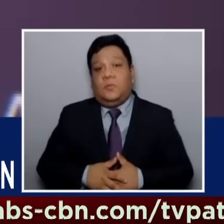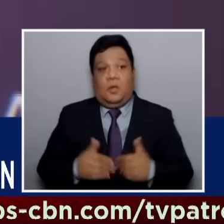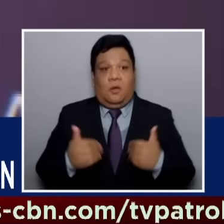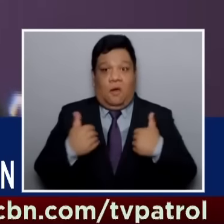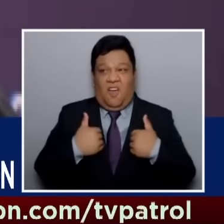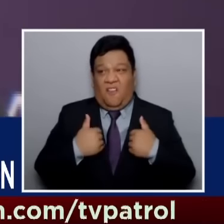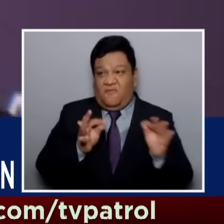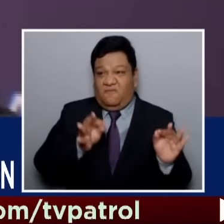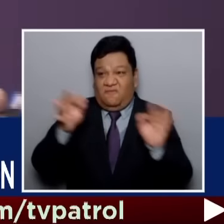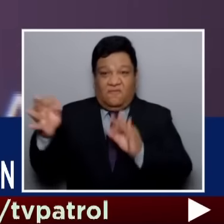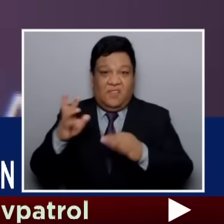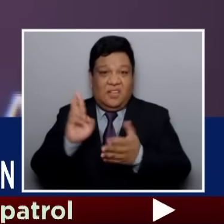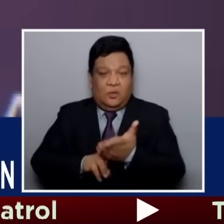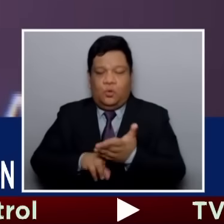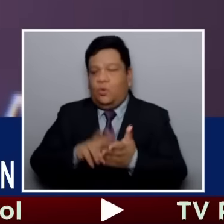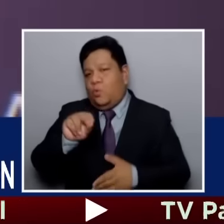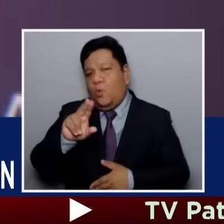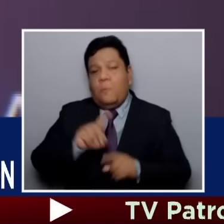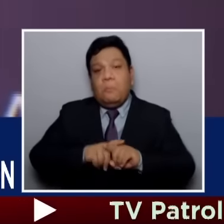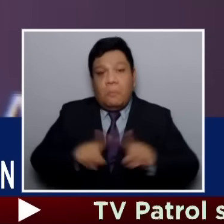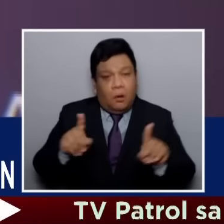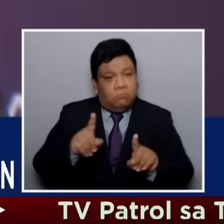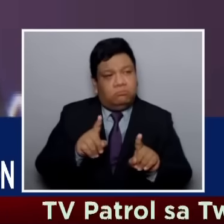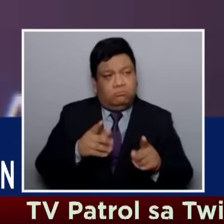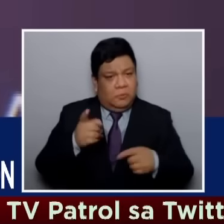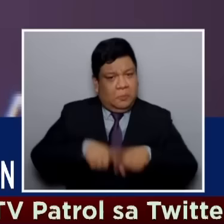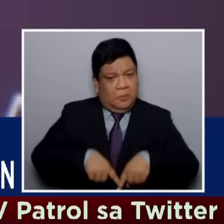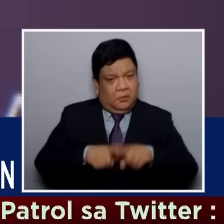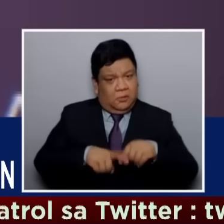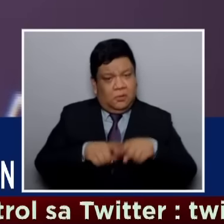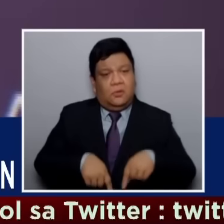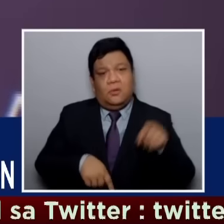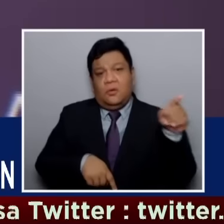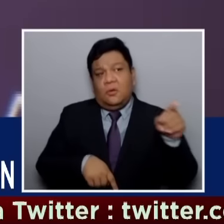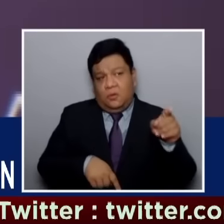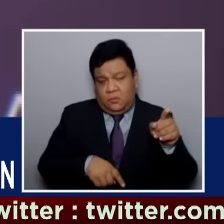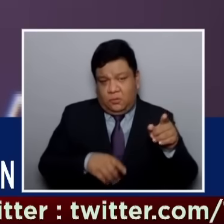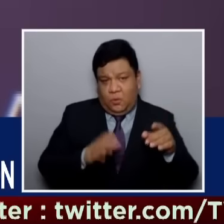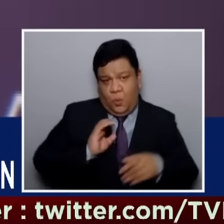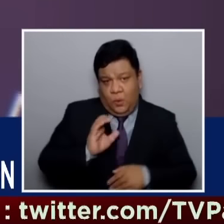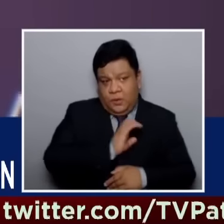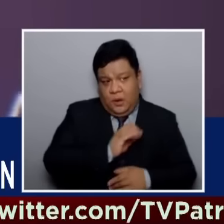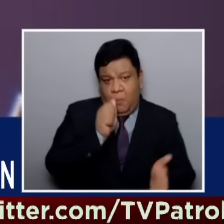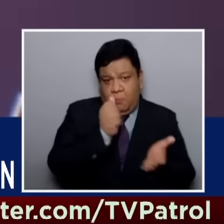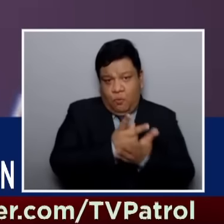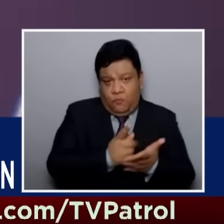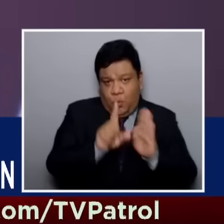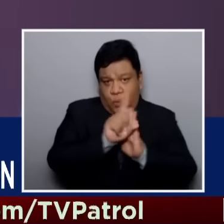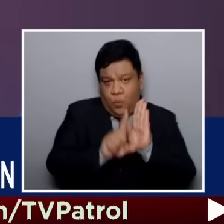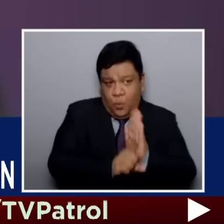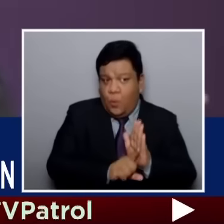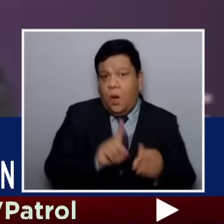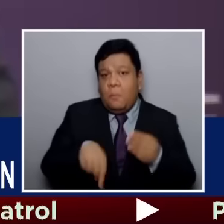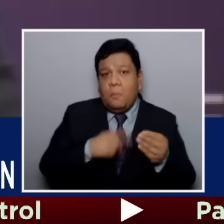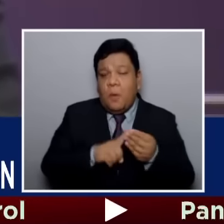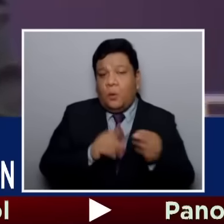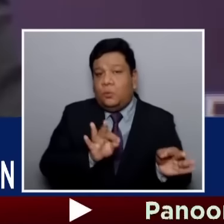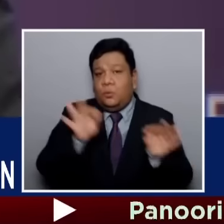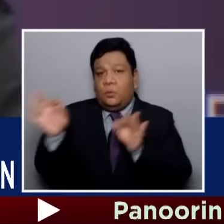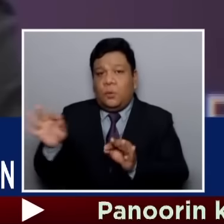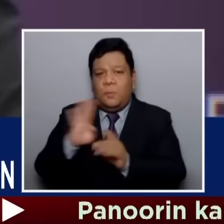Pero nakahandang sumunod ang COMELEC sakaling magpasa ng batas na magpapaliban sa December 5, 2022 barangay at